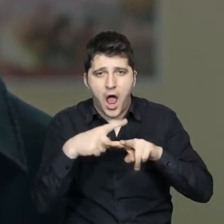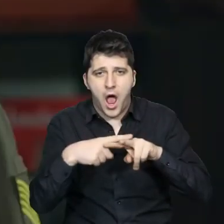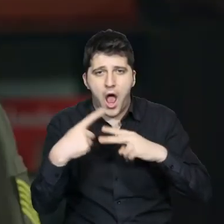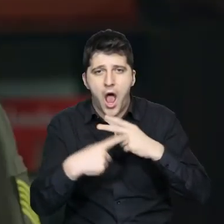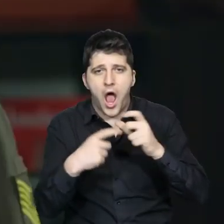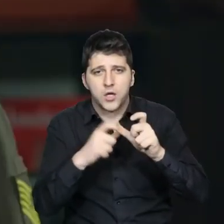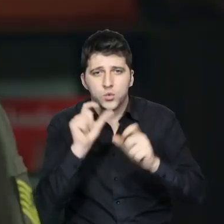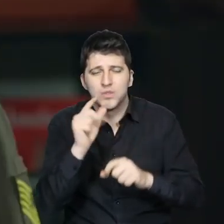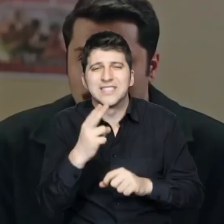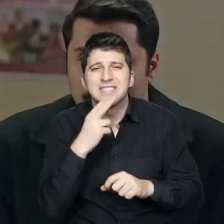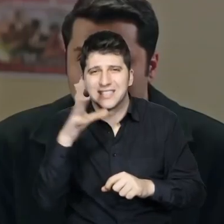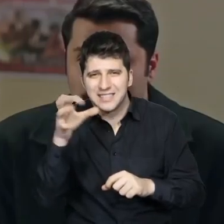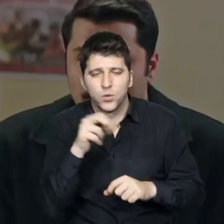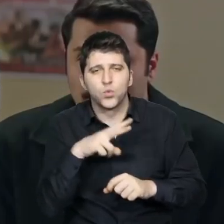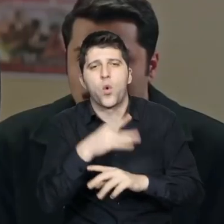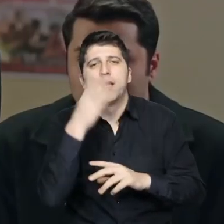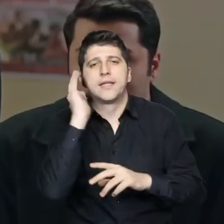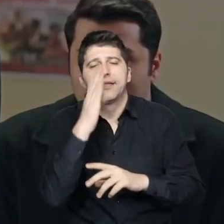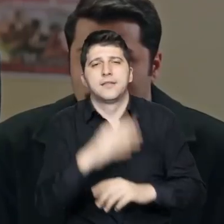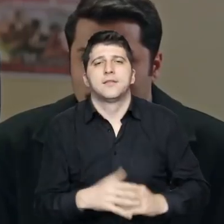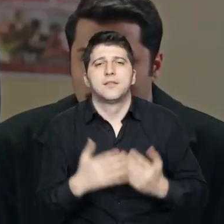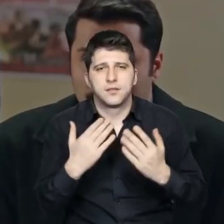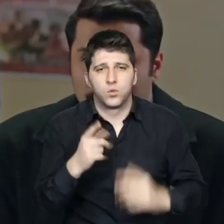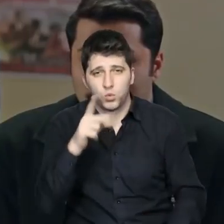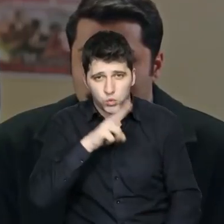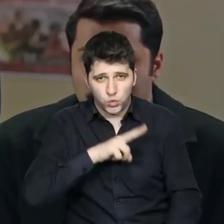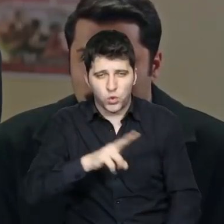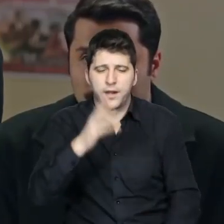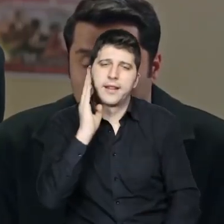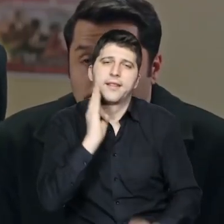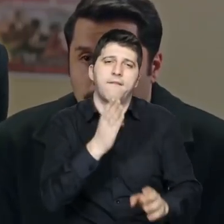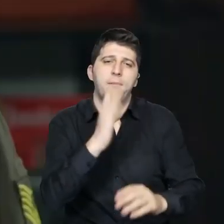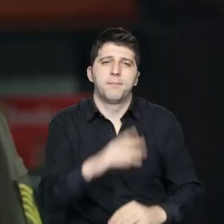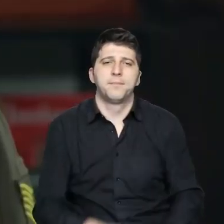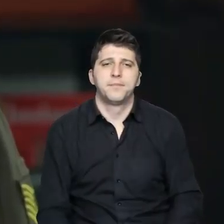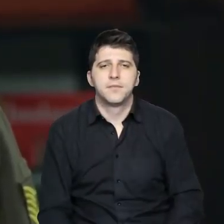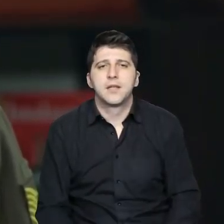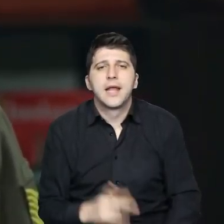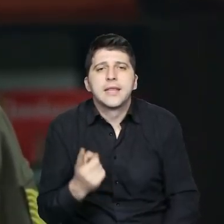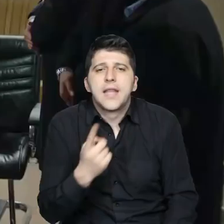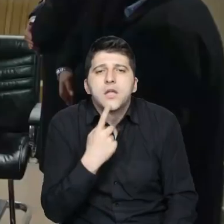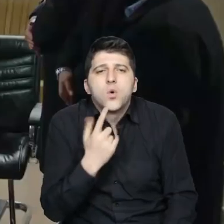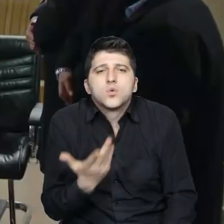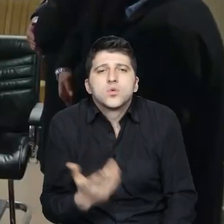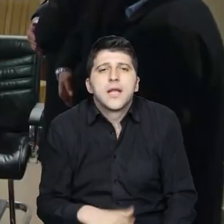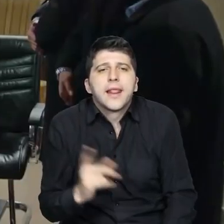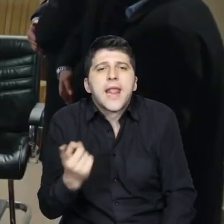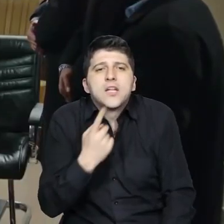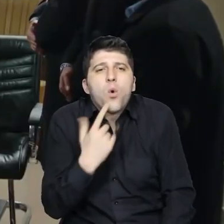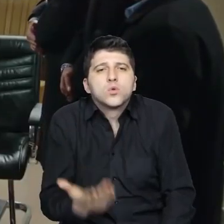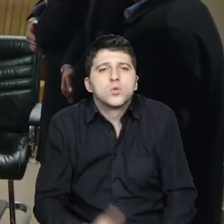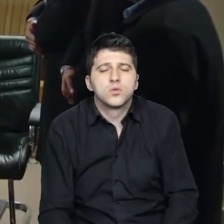Akartürk'ü alıp yollara düşmüşlerdir. Yollarda da devam etmişlerdir. Ne diyorsun oğlum sen? Ne